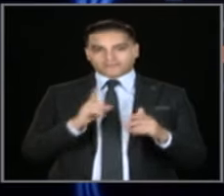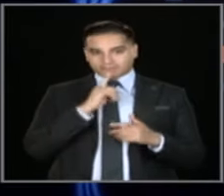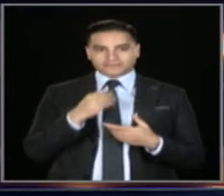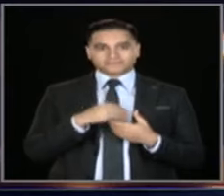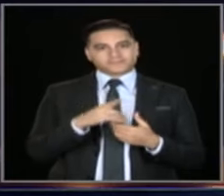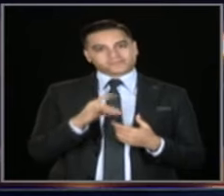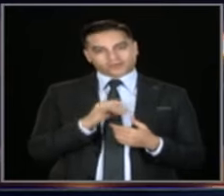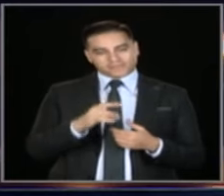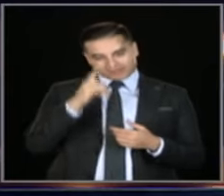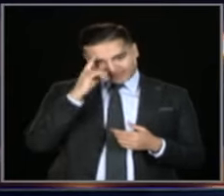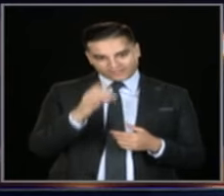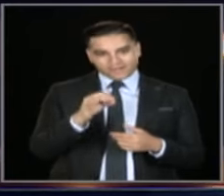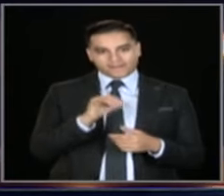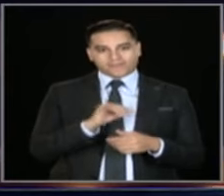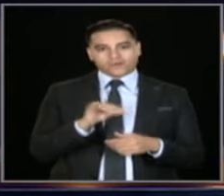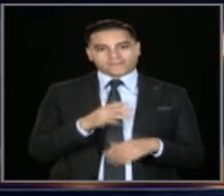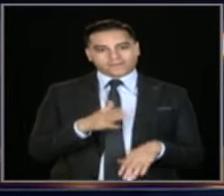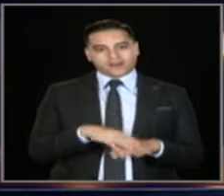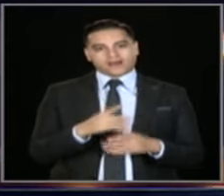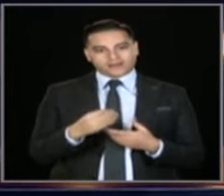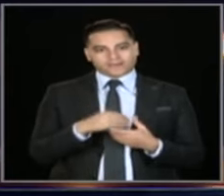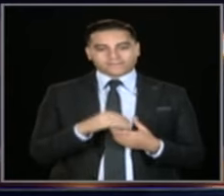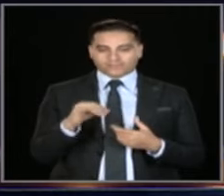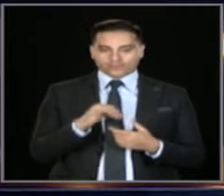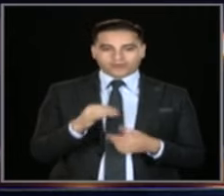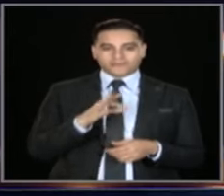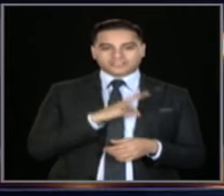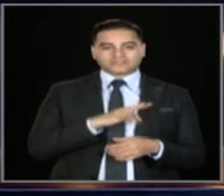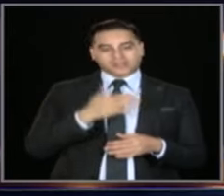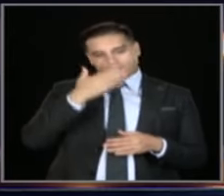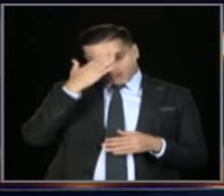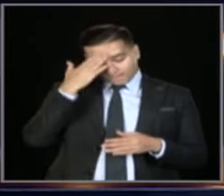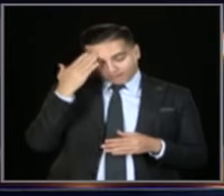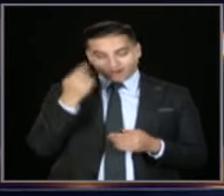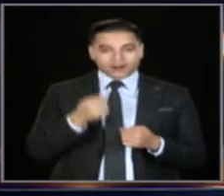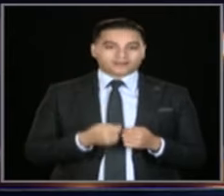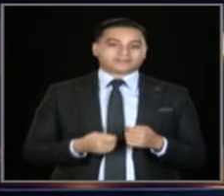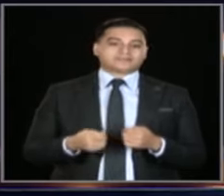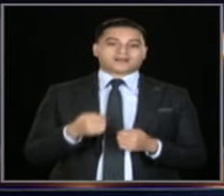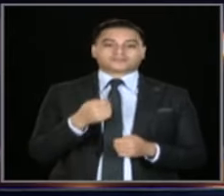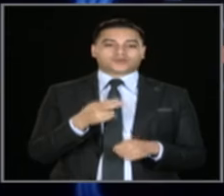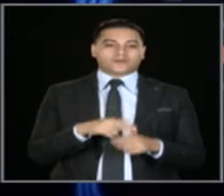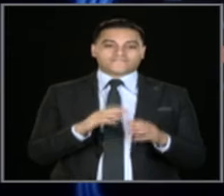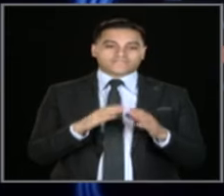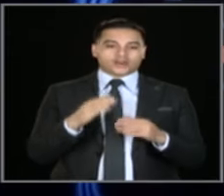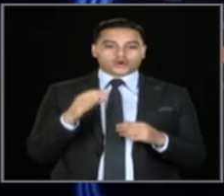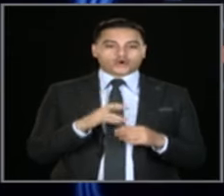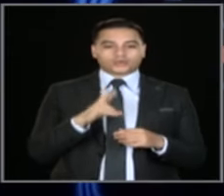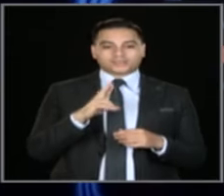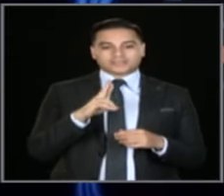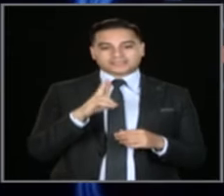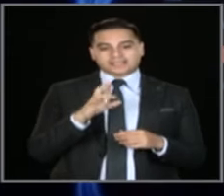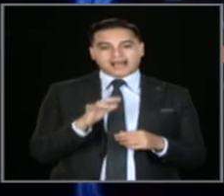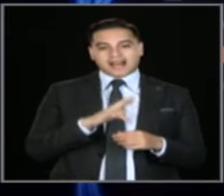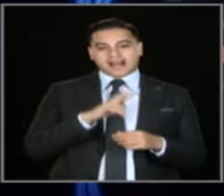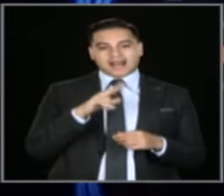مهمة وانت فاهم قصدي كويس يا كريم. المشاركة هي خبرات أكتر، وفريق جودزيلا أكيد النهاردة ما